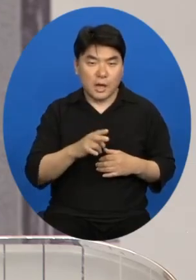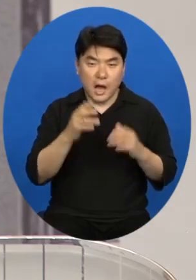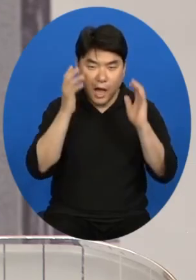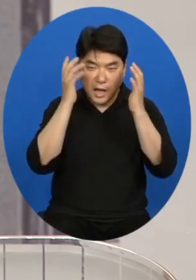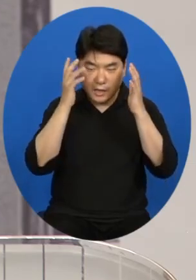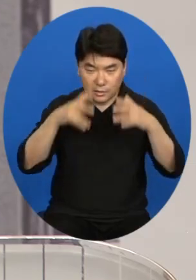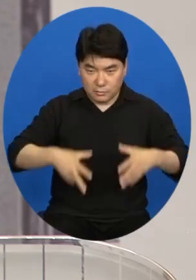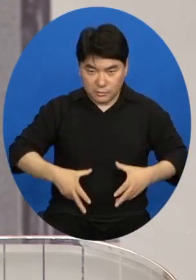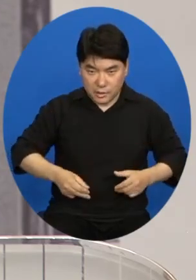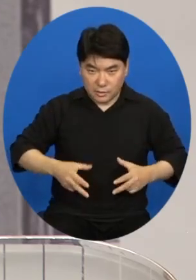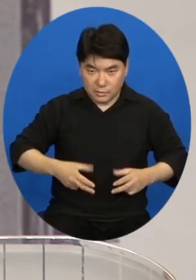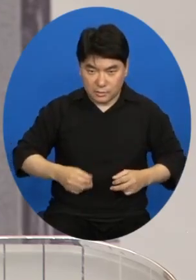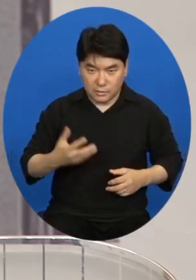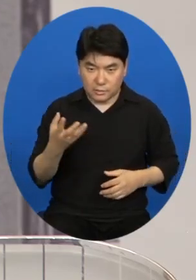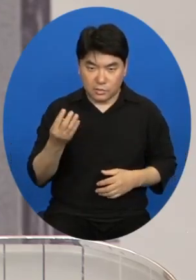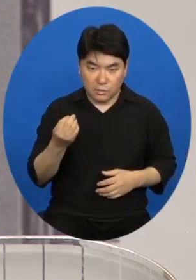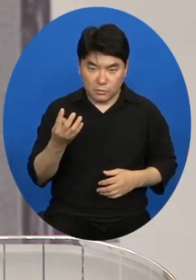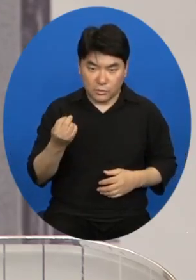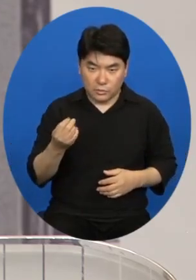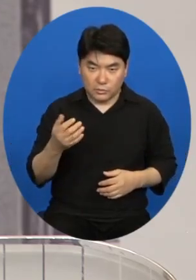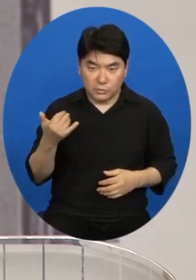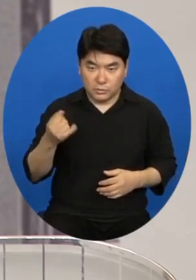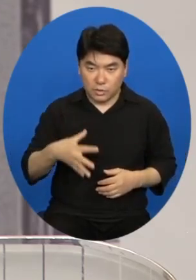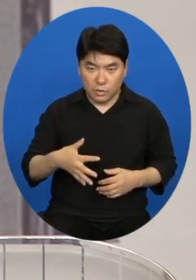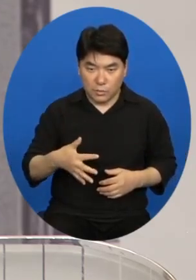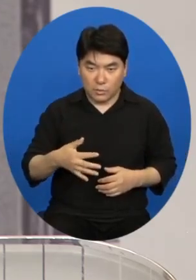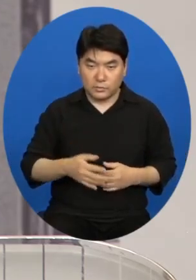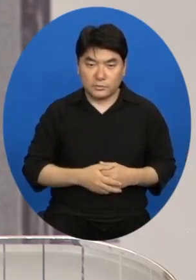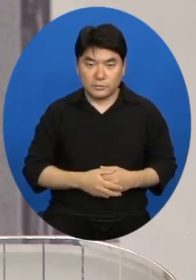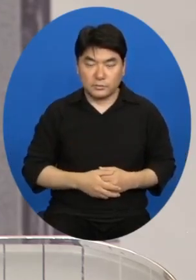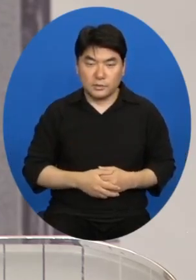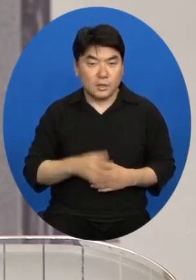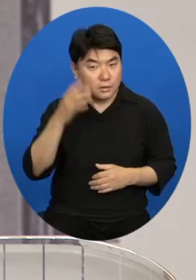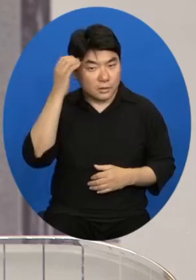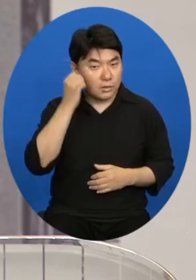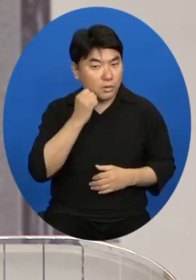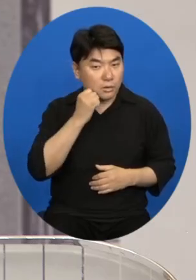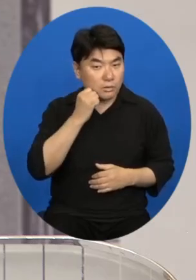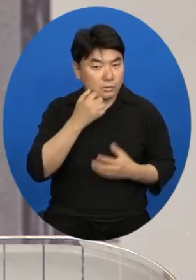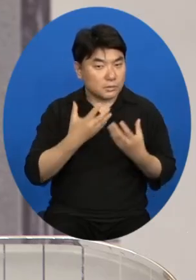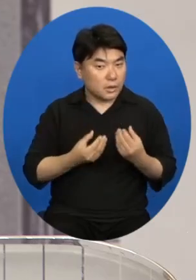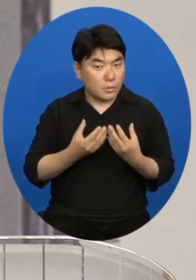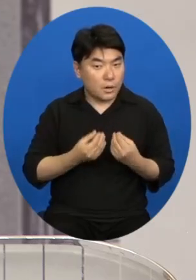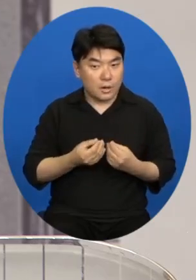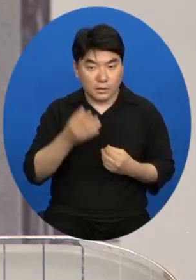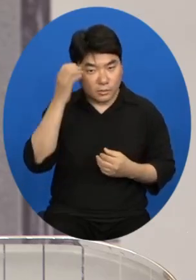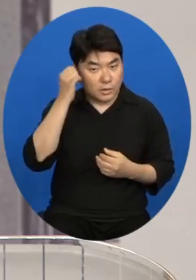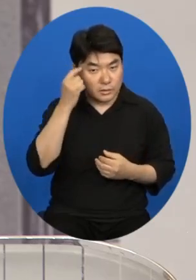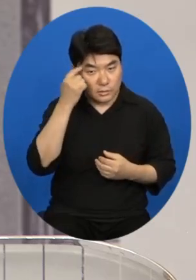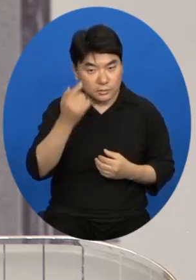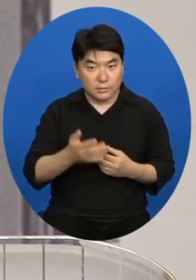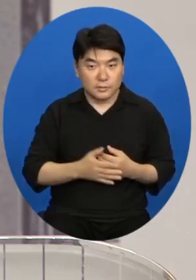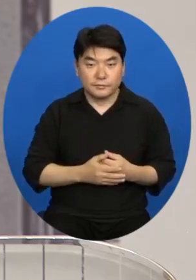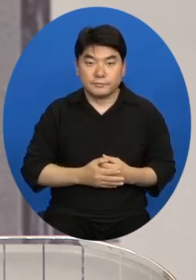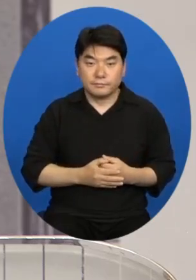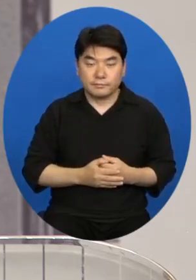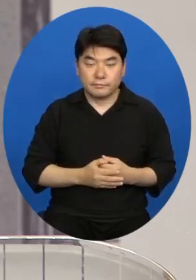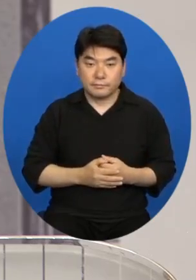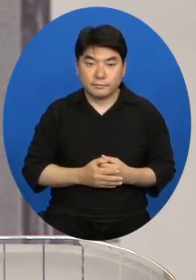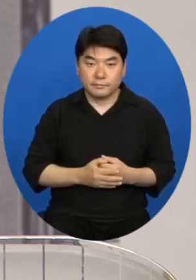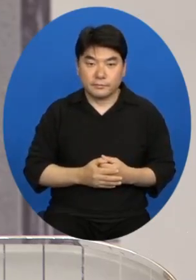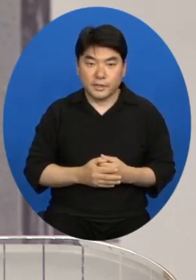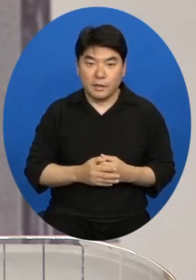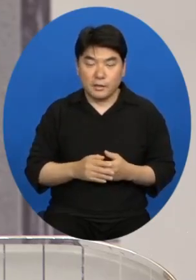아이를 여러 차례 유산을 하게 되었던 아마 그분 여러분 기억나실 거예요. 크리스천이라면 저지르서는 안